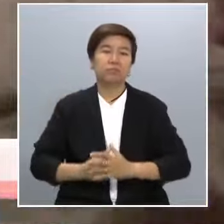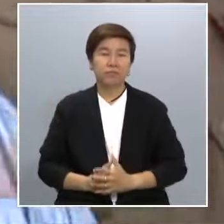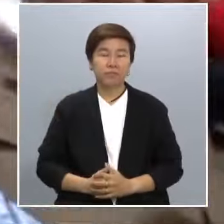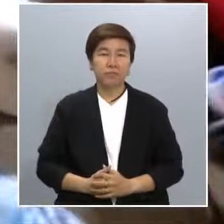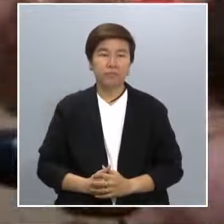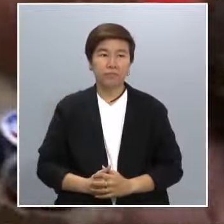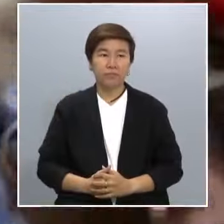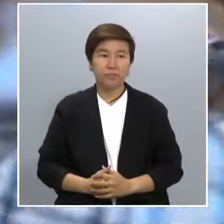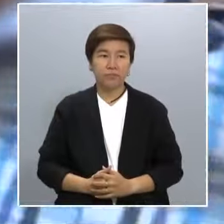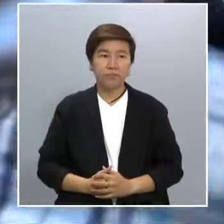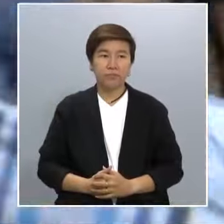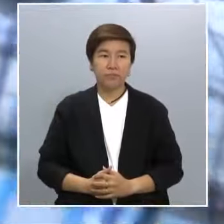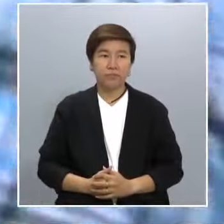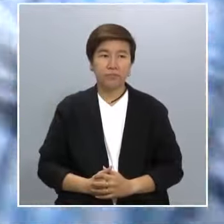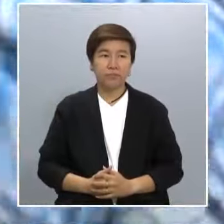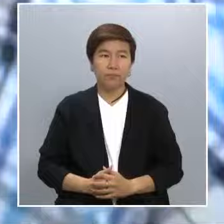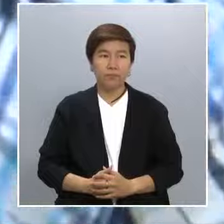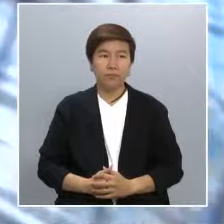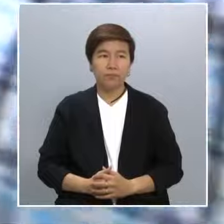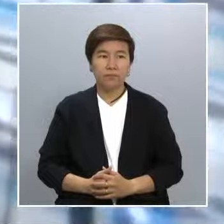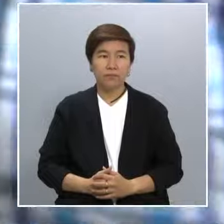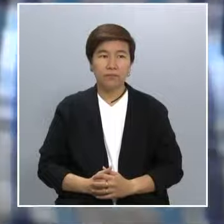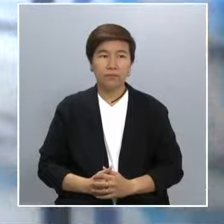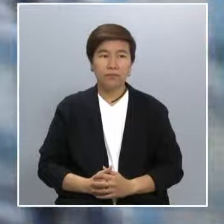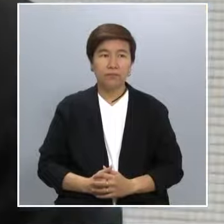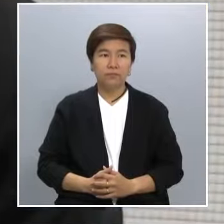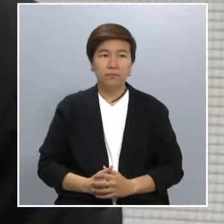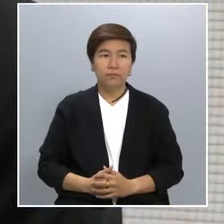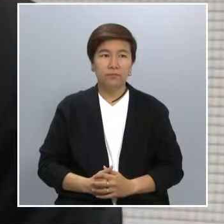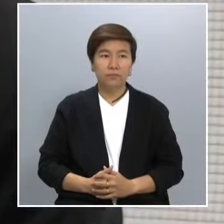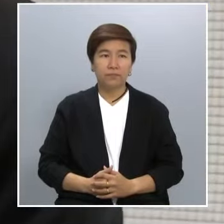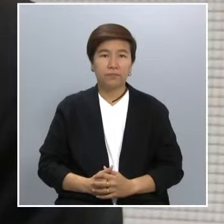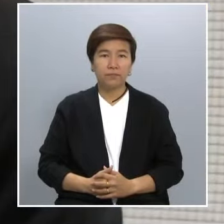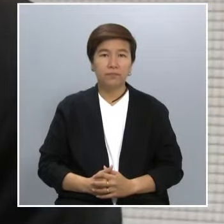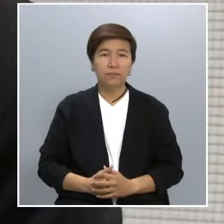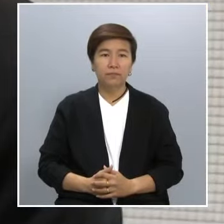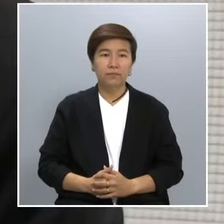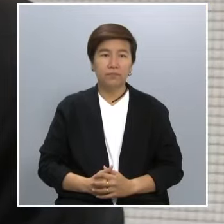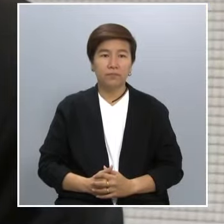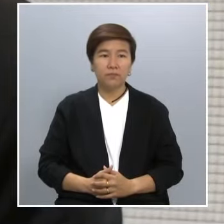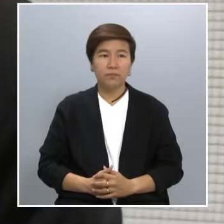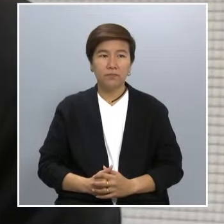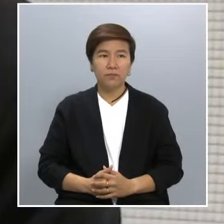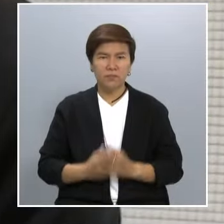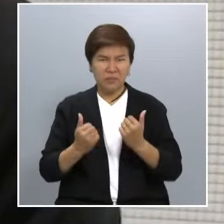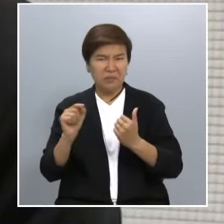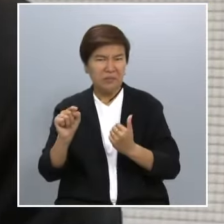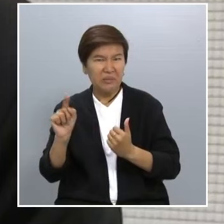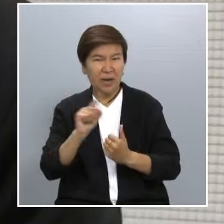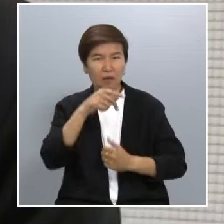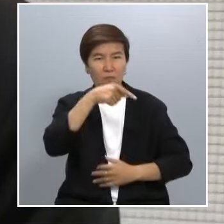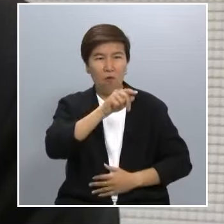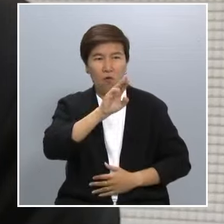ดนเหมือนกันนะฮะเนี่ยครับเอาลองฟังดูนะครับคุณผู้ชมครับ ต้องเรียนว่าอย่างนี้นะครับอันนี้มีความสุ่มเสี่ยงต่อพรบ